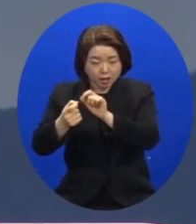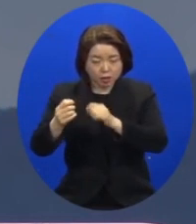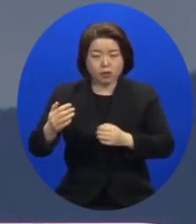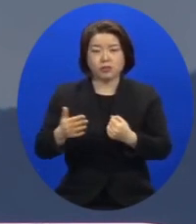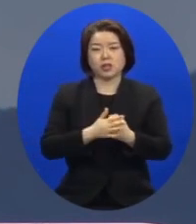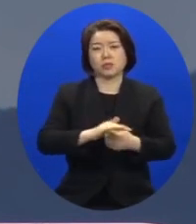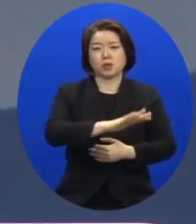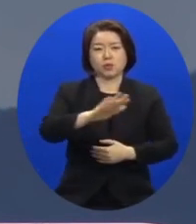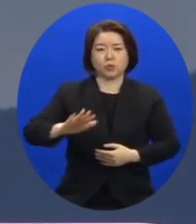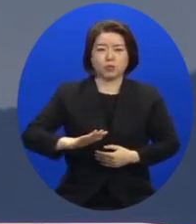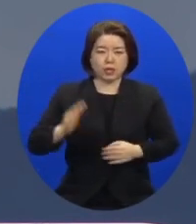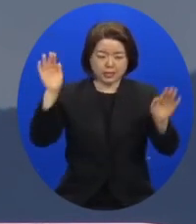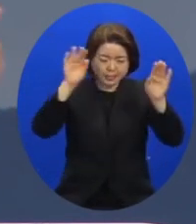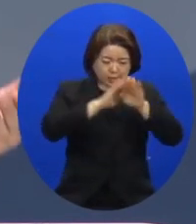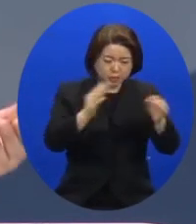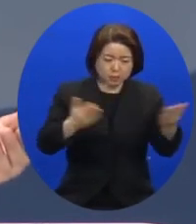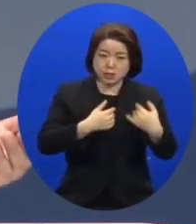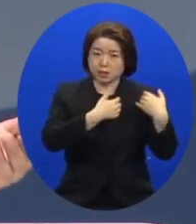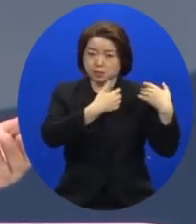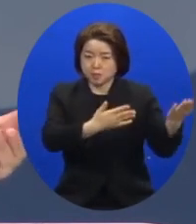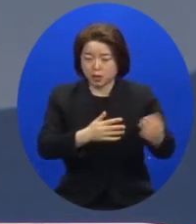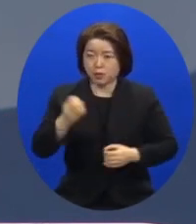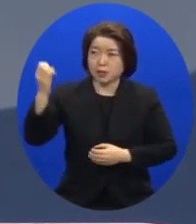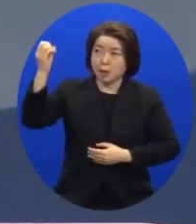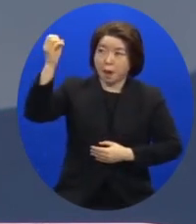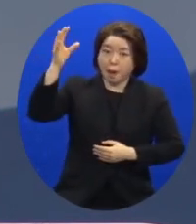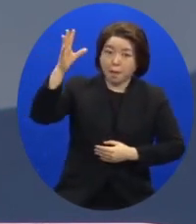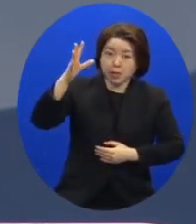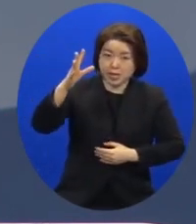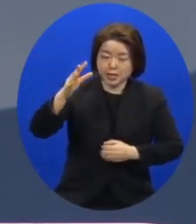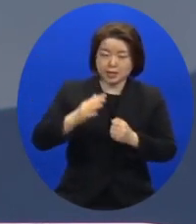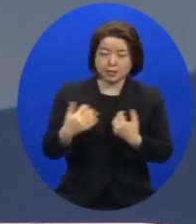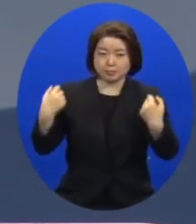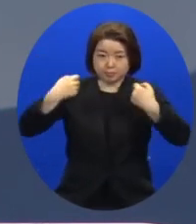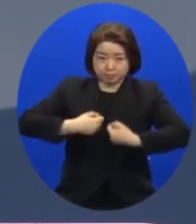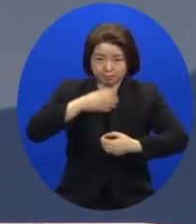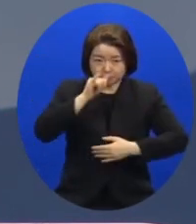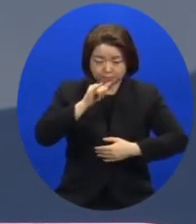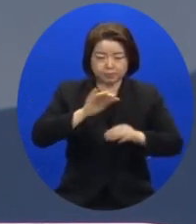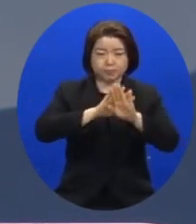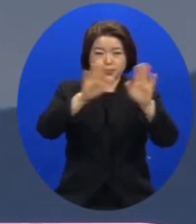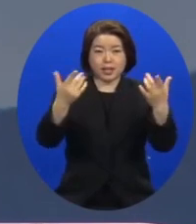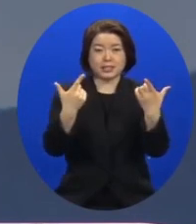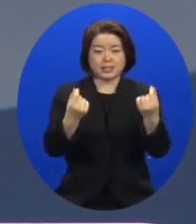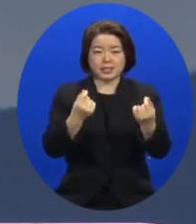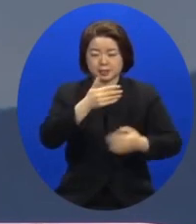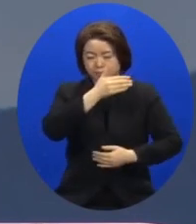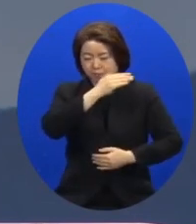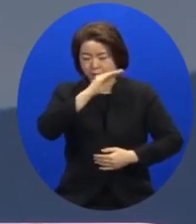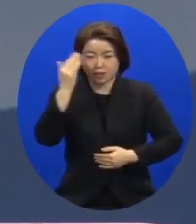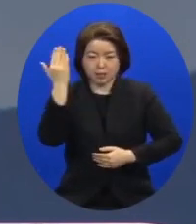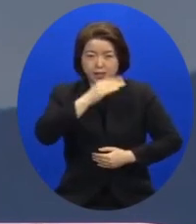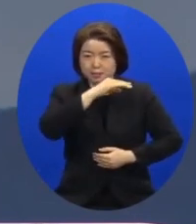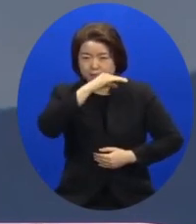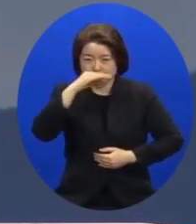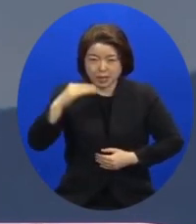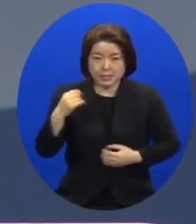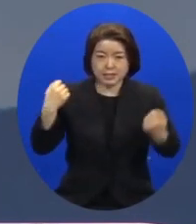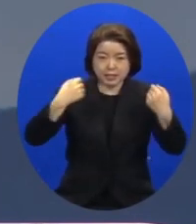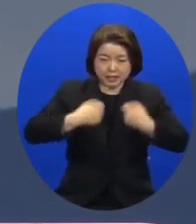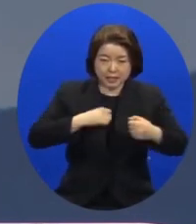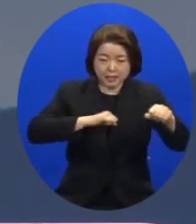어둠의 일을 벗고 빛의 갑옷을 입자 낮아 와 같이 단정히 행하고 방담 하거나 술 취하지 말며